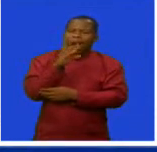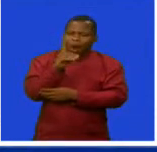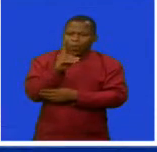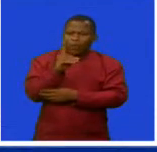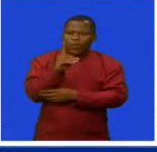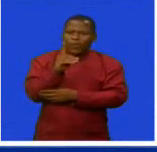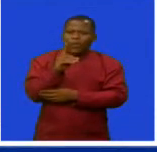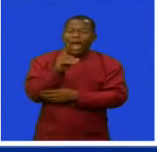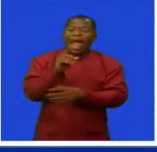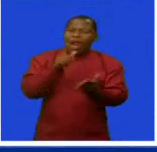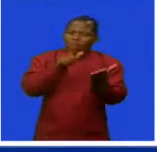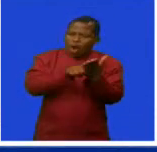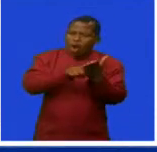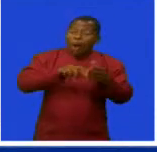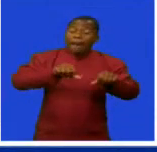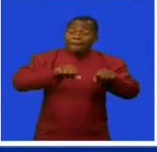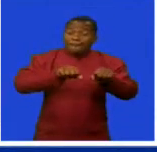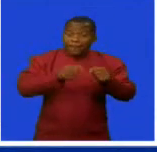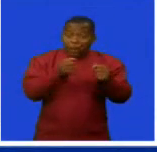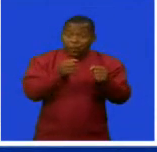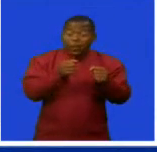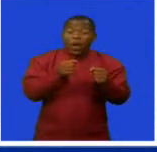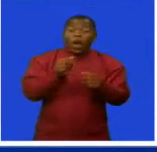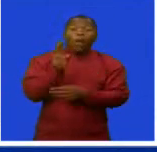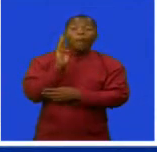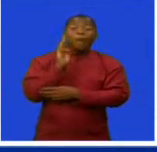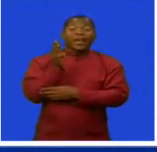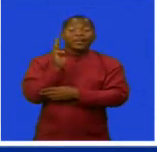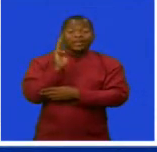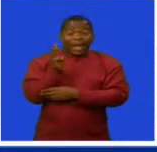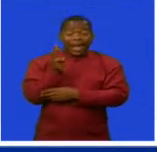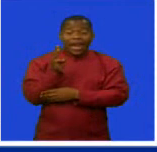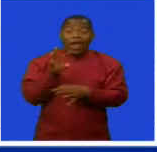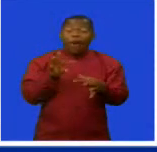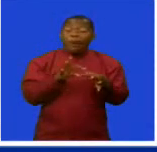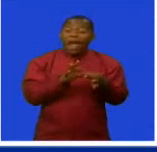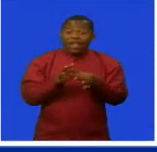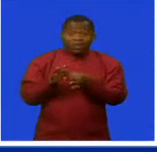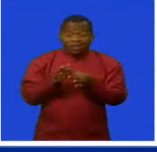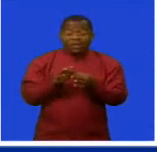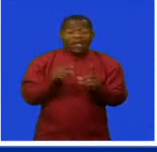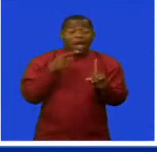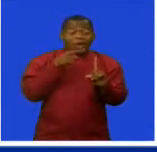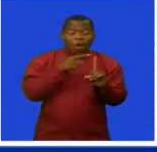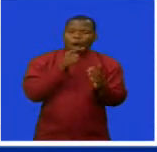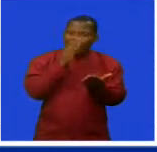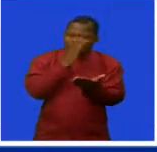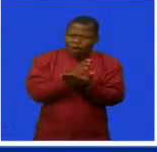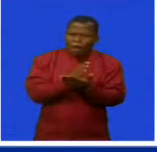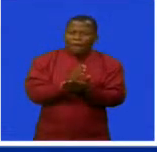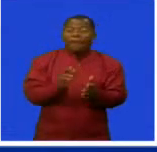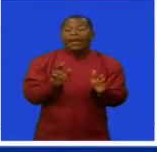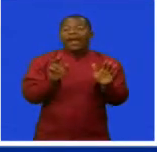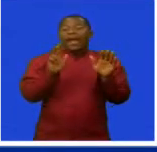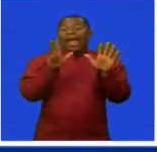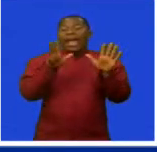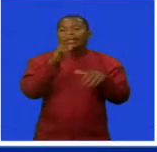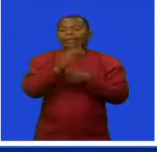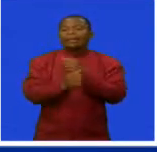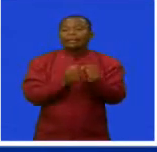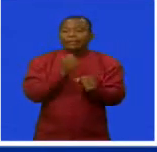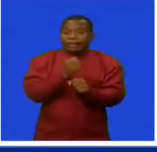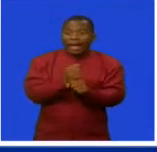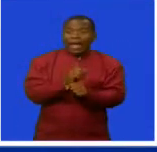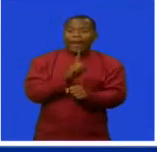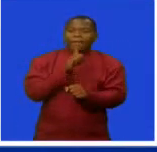wenhlangano ye-UEFA Michel Platini. Blatter-ke wamiswa-ke iminyaka lengu-8 kodwa-ke wagcina nciphiselwa-ke kuya